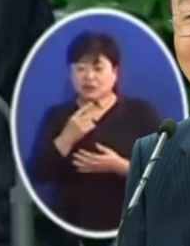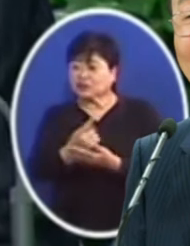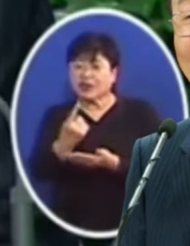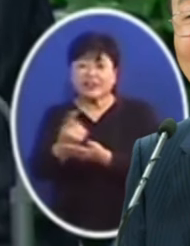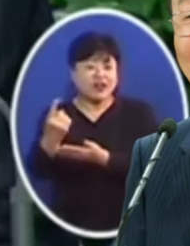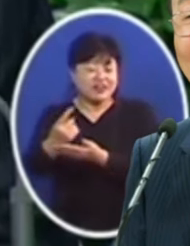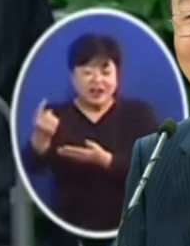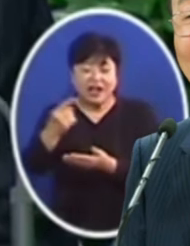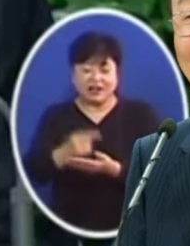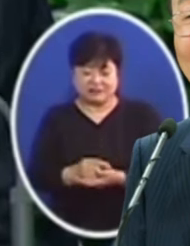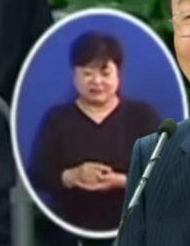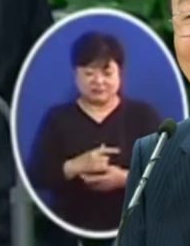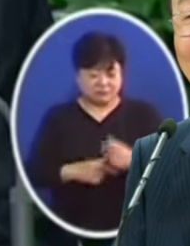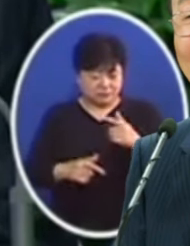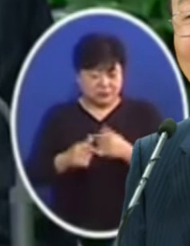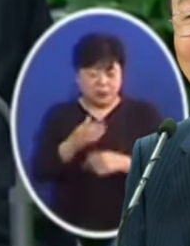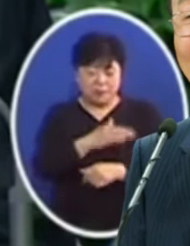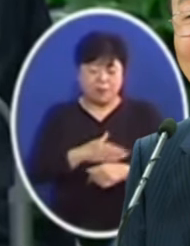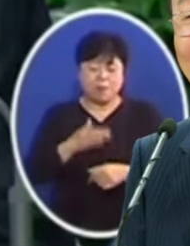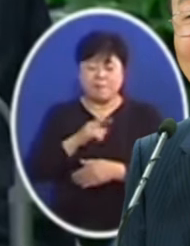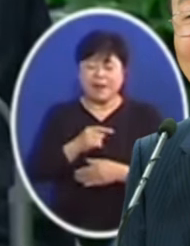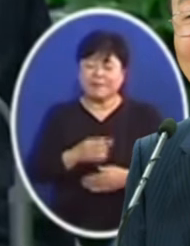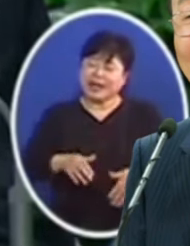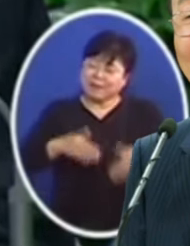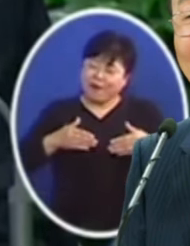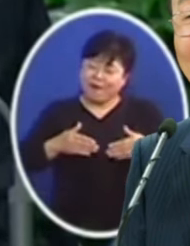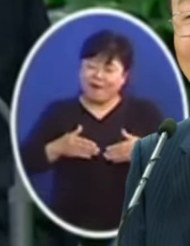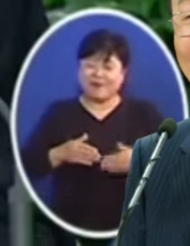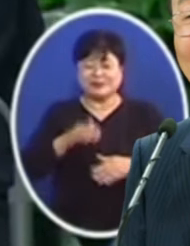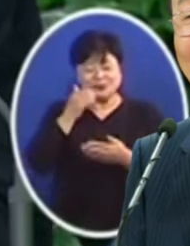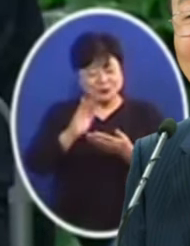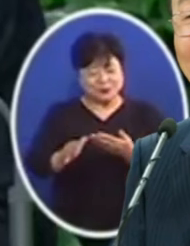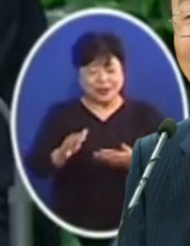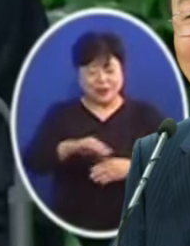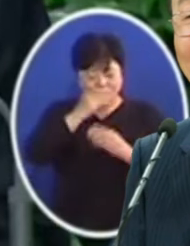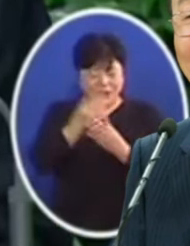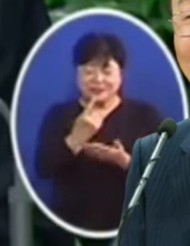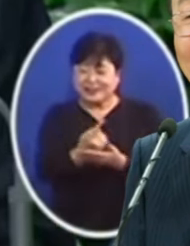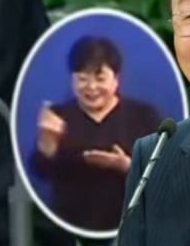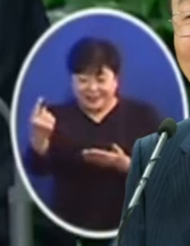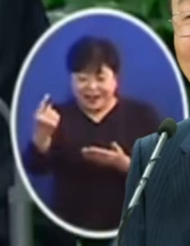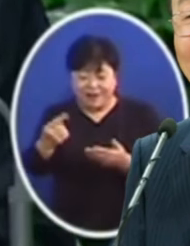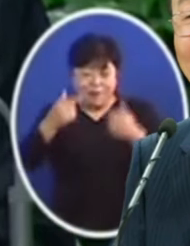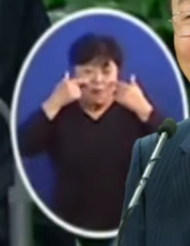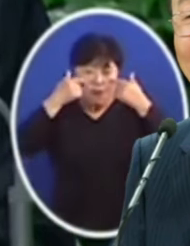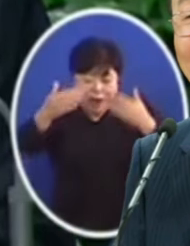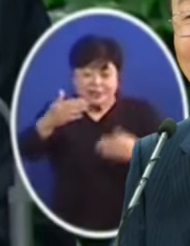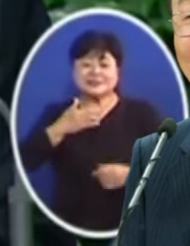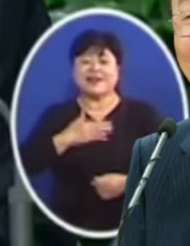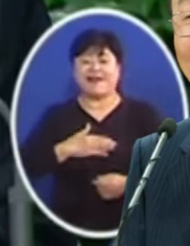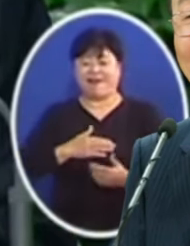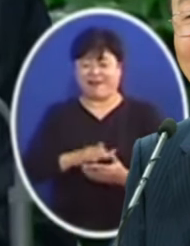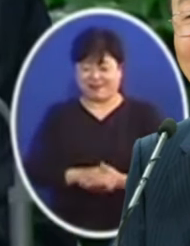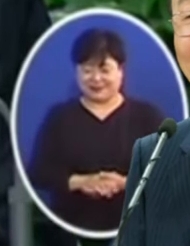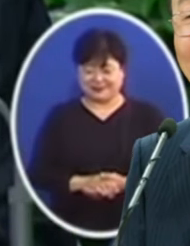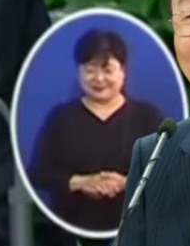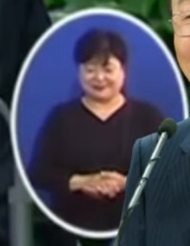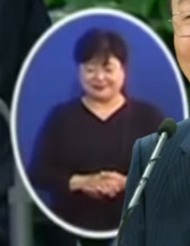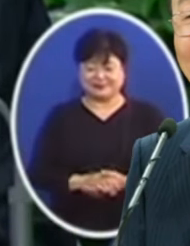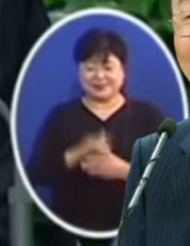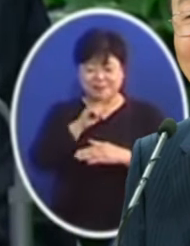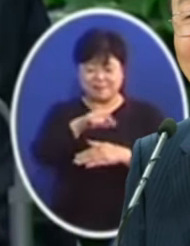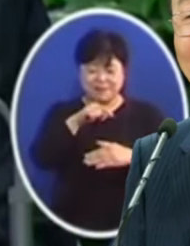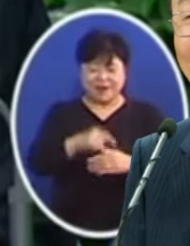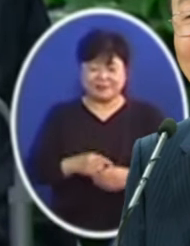떠나가면 떠나갈수록 몸과 마음이 가벼워지고 나중에 다 떠나면 다 떠난 것을 확실히 압니다.